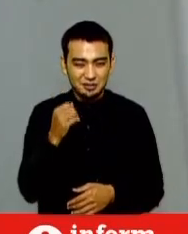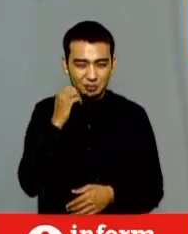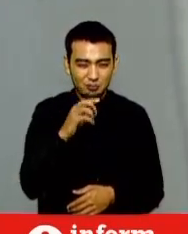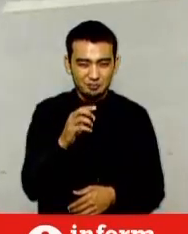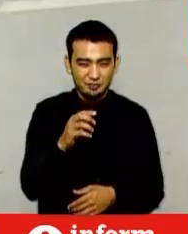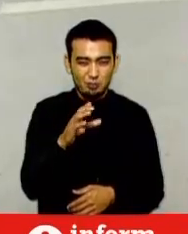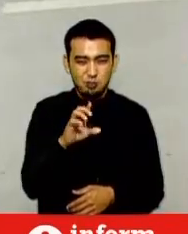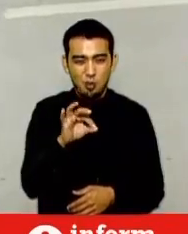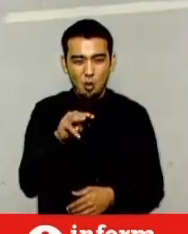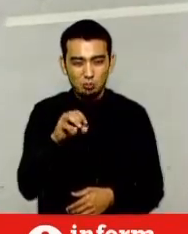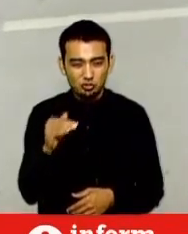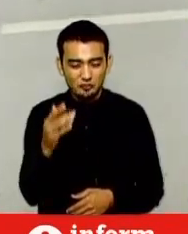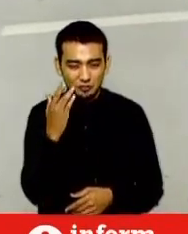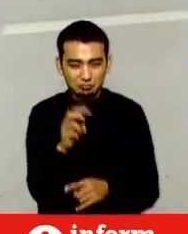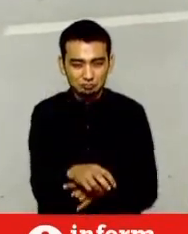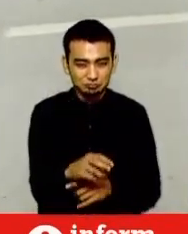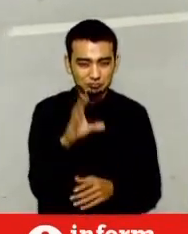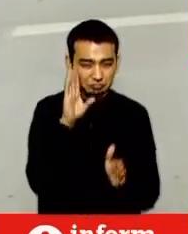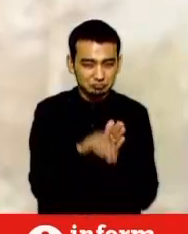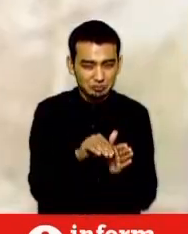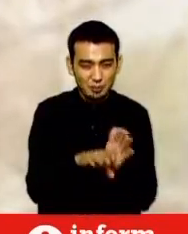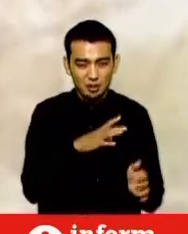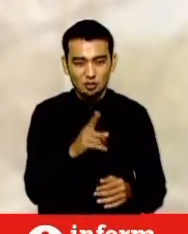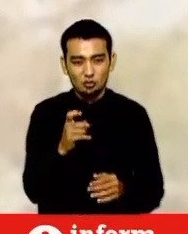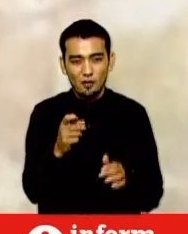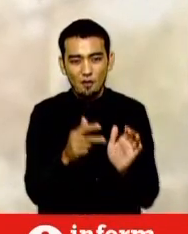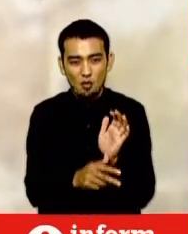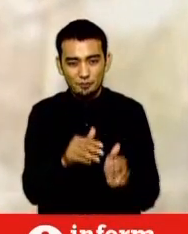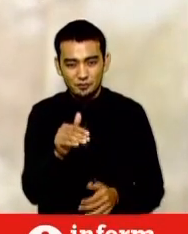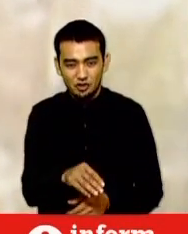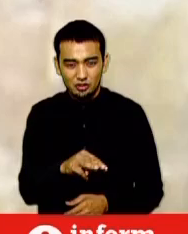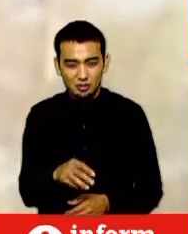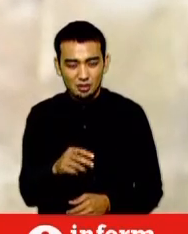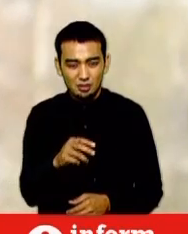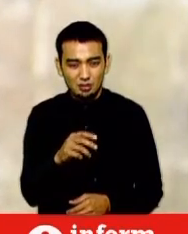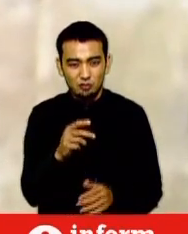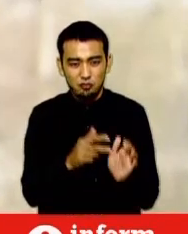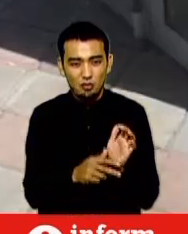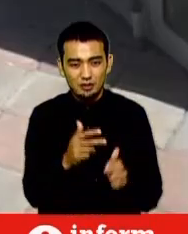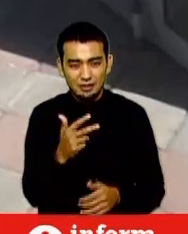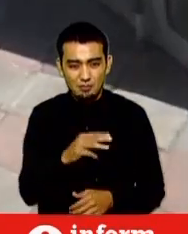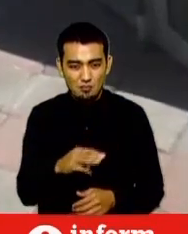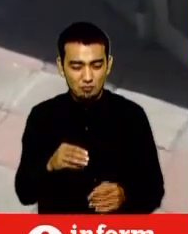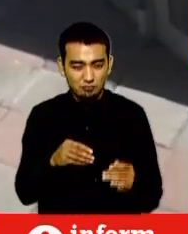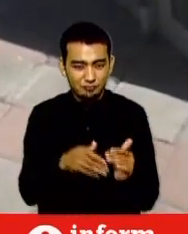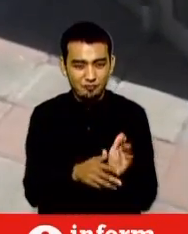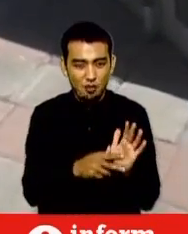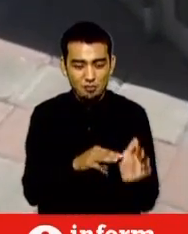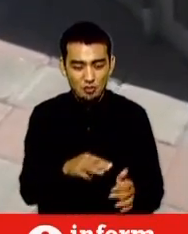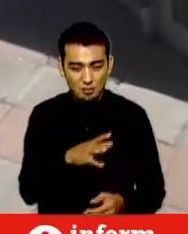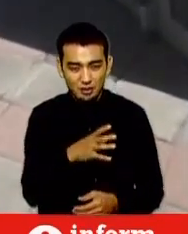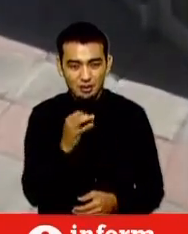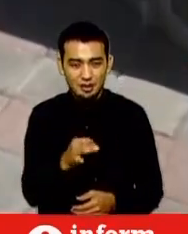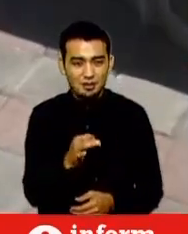азаматтар паналайды. Ал 180 миллион теңге жұмсалған 21 смарт аялдаманың 5 жылда айтарлықтай рахатын көрмедік деген тұрғындар, енді